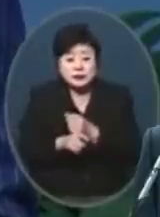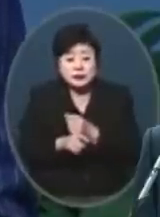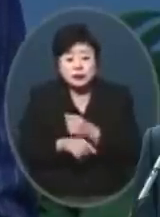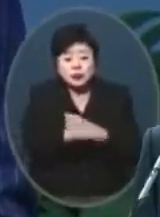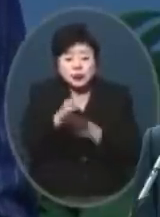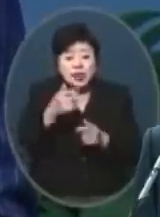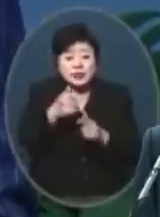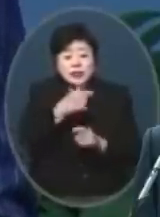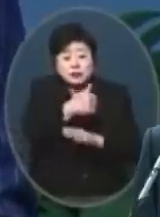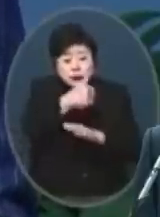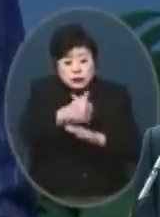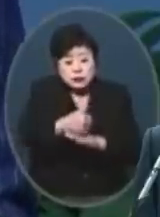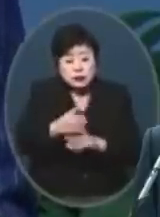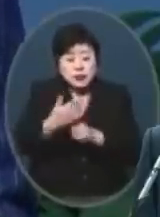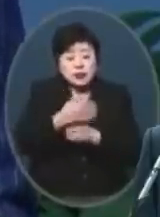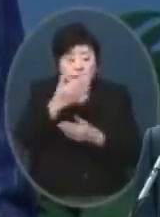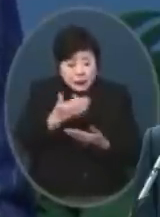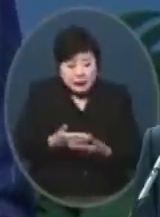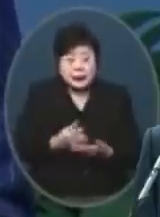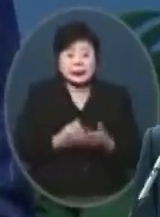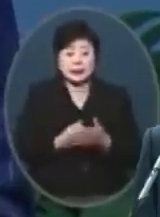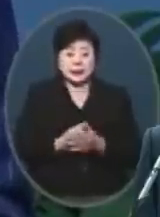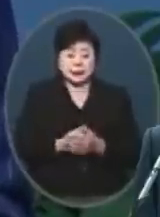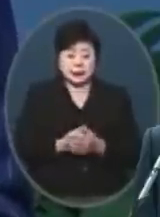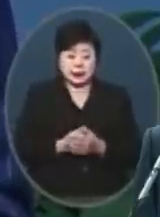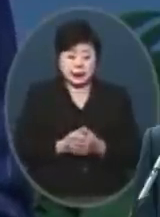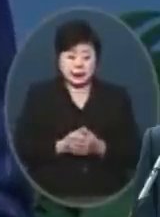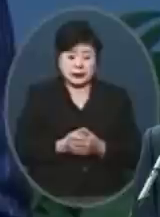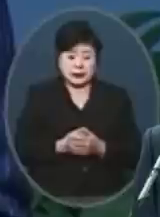우리가 예수 그리스도의 은혜를 받아들였기 때문인 것입니다.